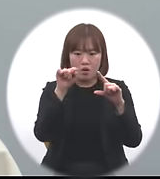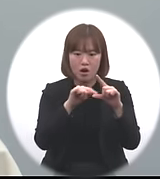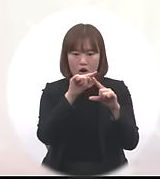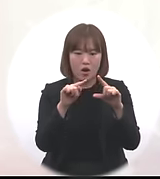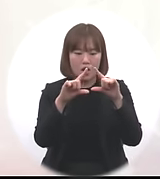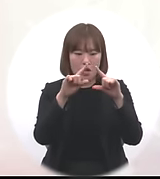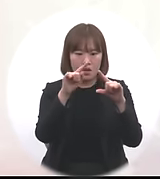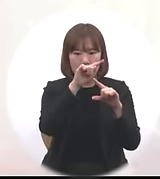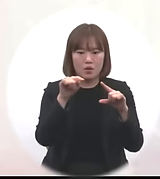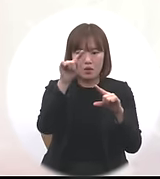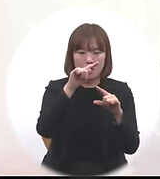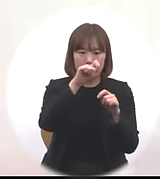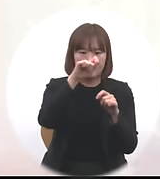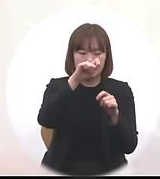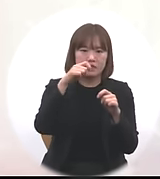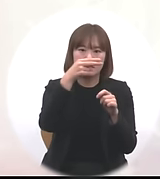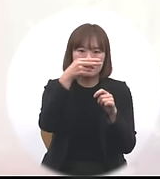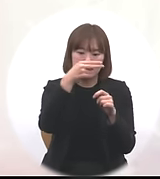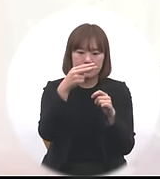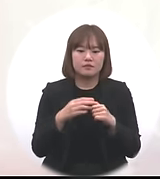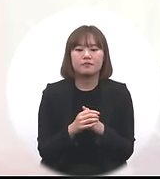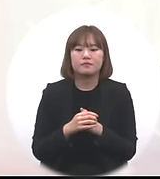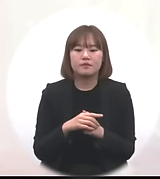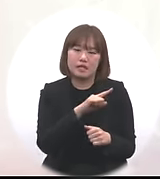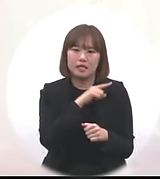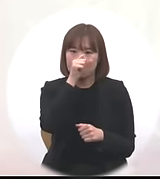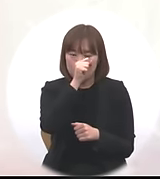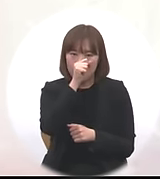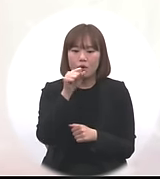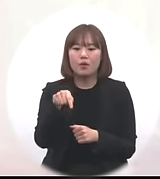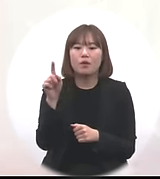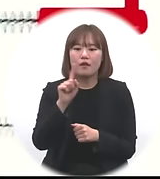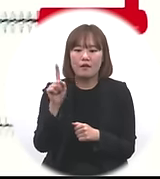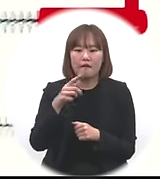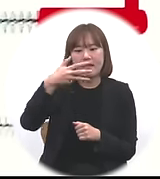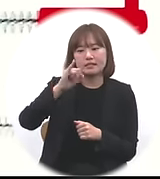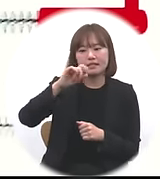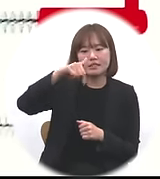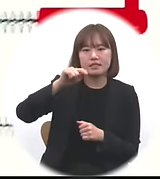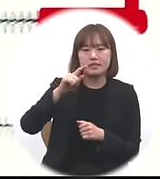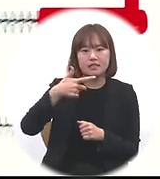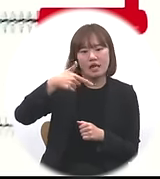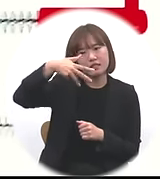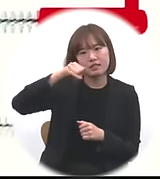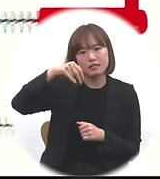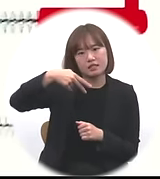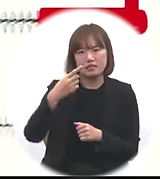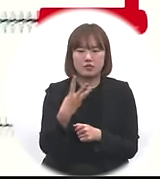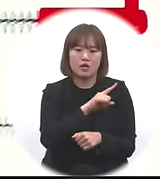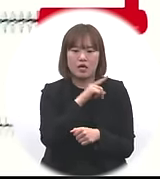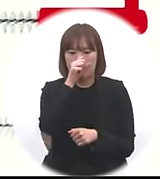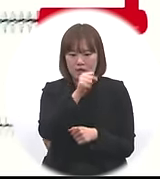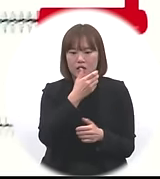구멍을 닦아주셔야 되는 거예요. 저 구멍은 뭘로 닦죠? 삼각형을 다 닦으려면 가장 좋은 건 치간 칫솔입니다.